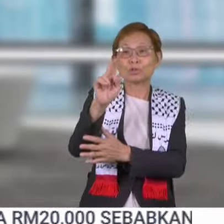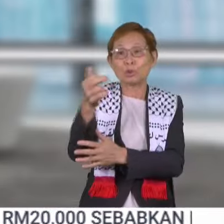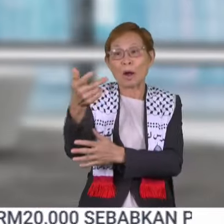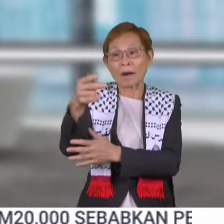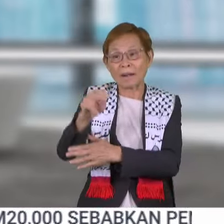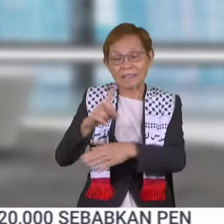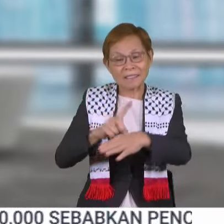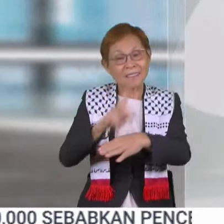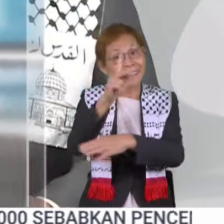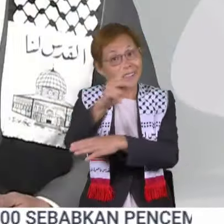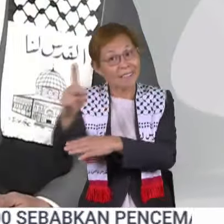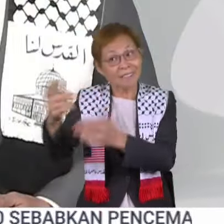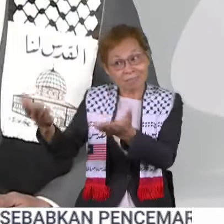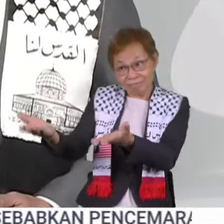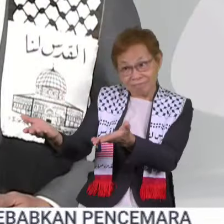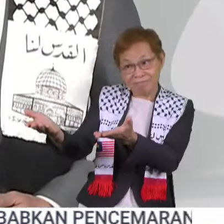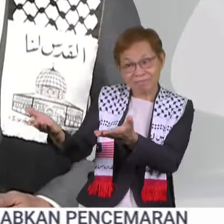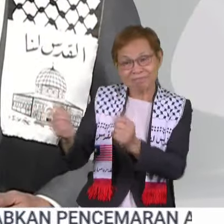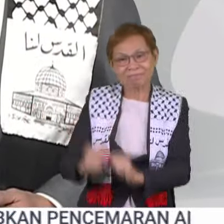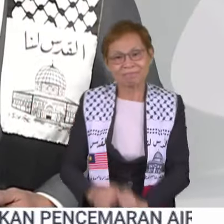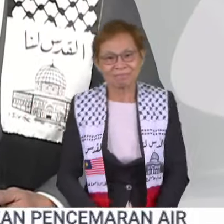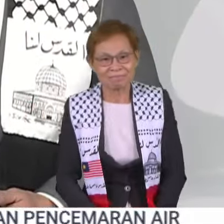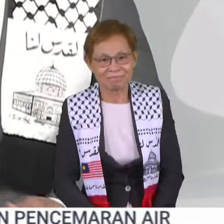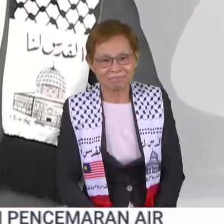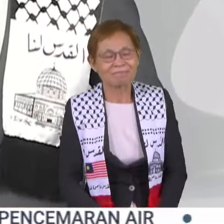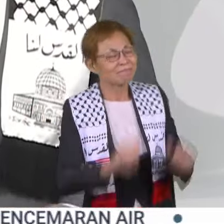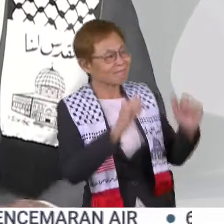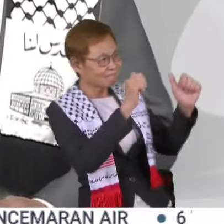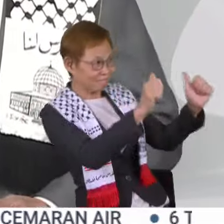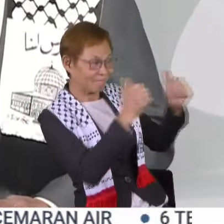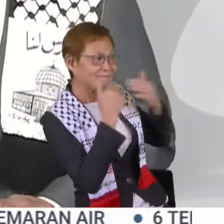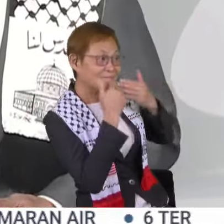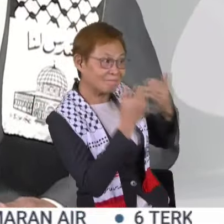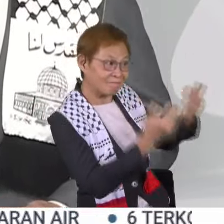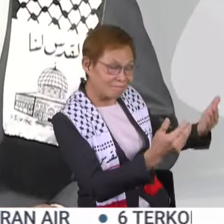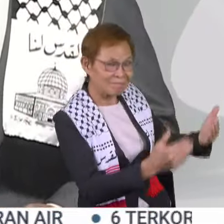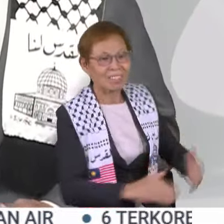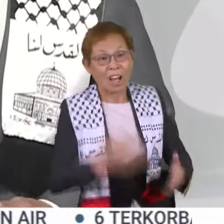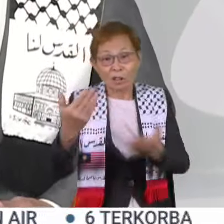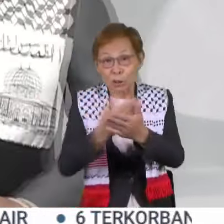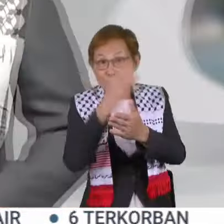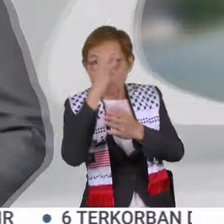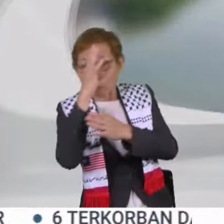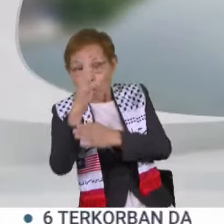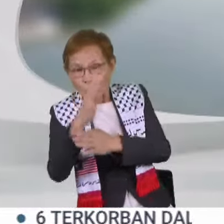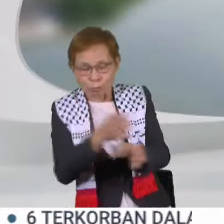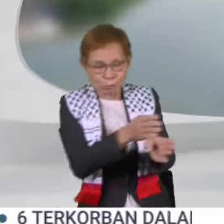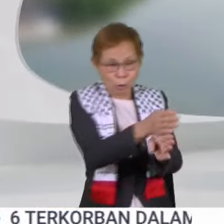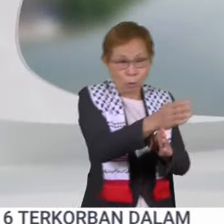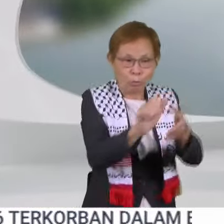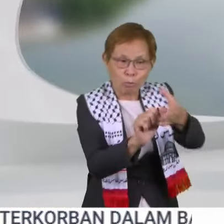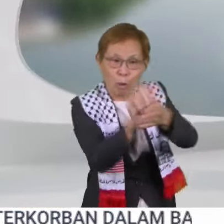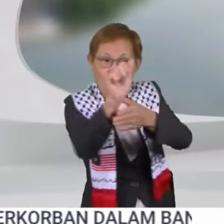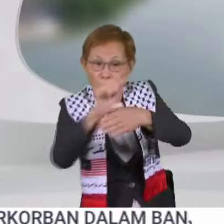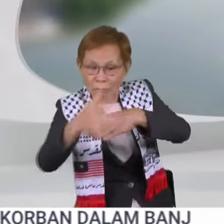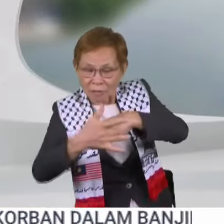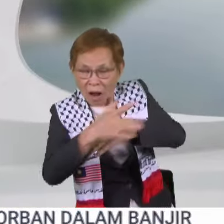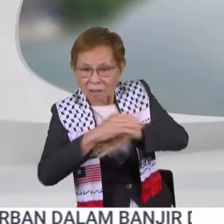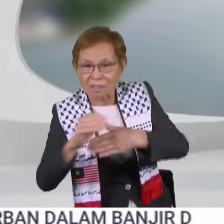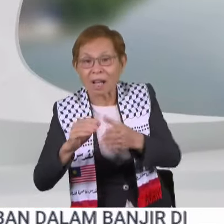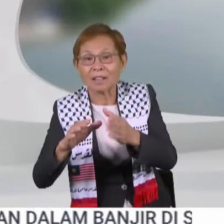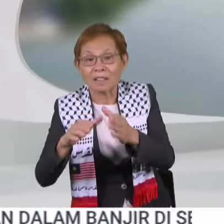kinambalu silakan Baik terima kasih Miza inovasi hasil jurusan Agroteknologi dan